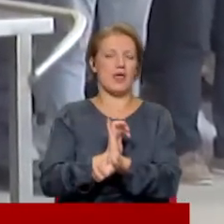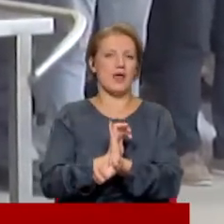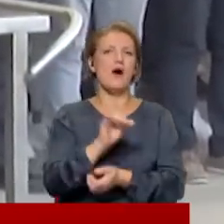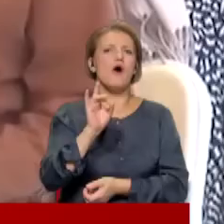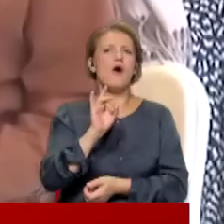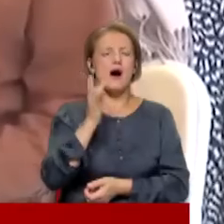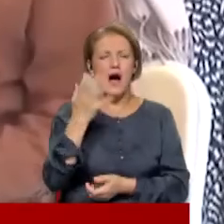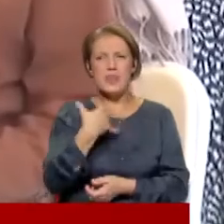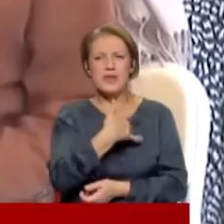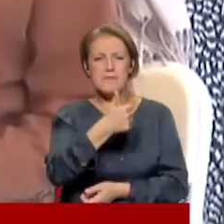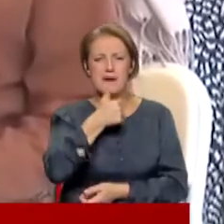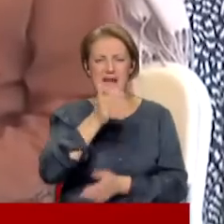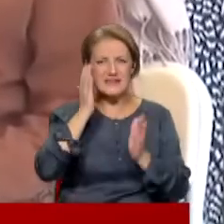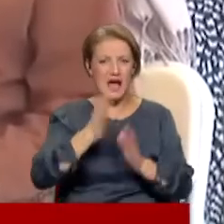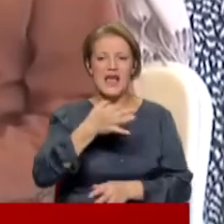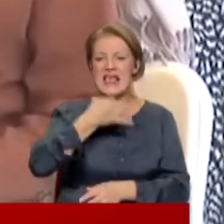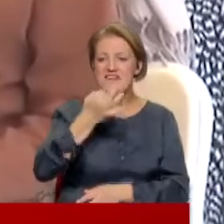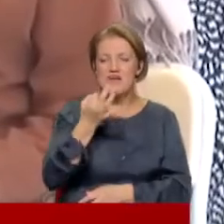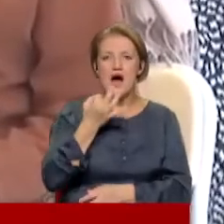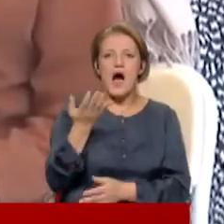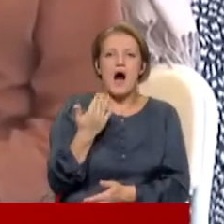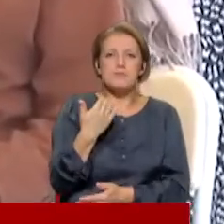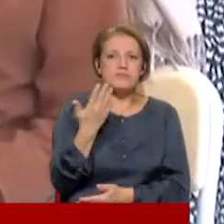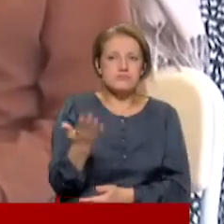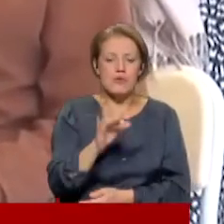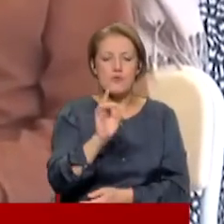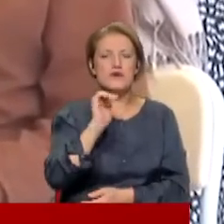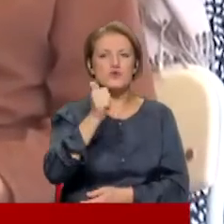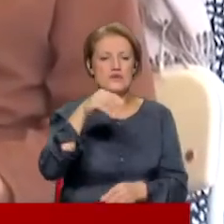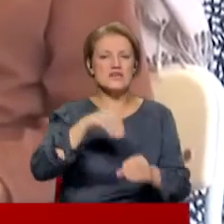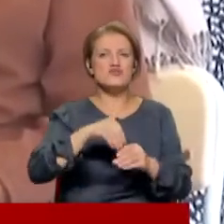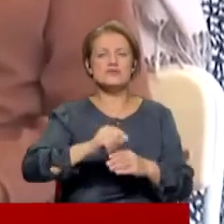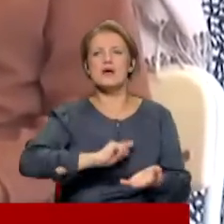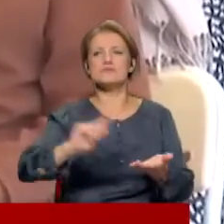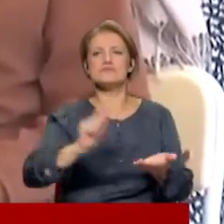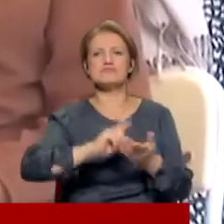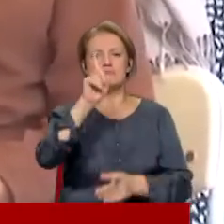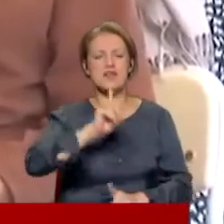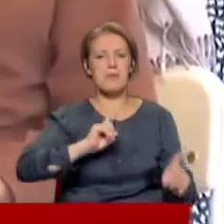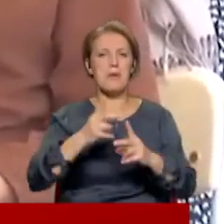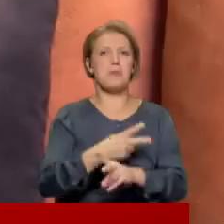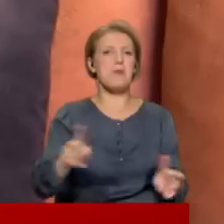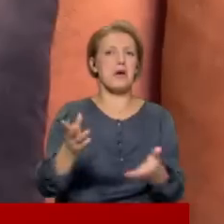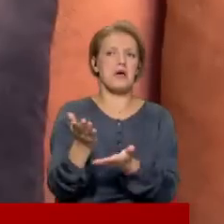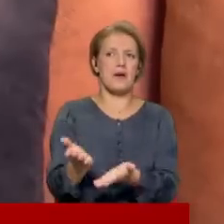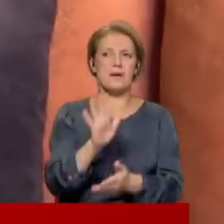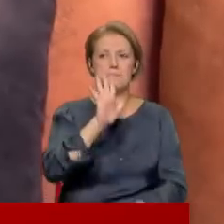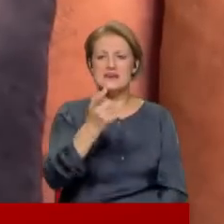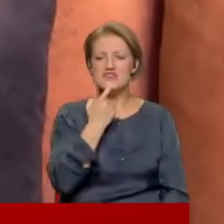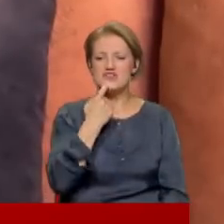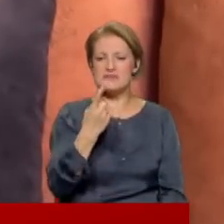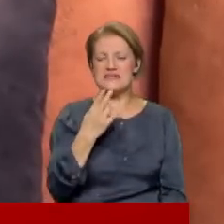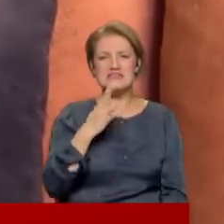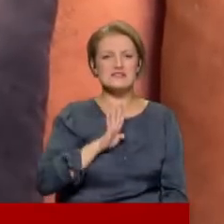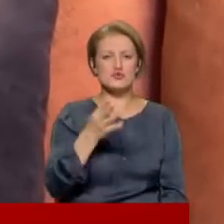Ancak anne babanın dahi ifadesi alınmadan 15 gün içinde iddianame düzenlendi. İlk duruşmada tahliye edildi. 5 yaşında bir